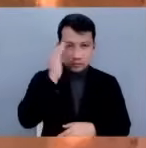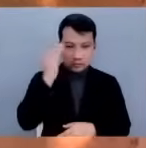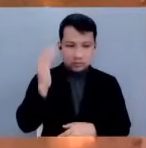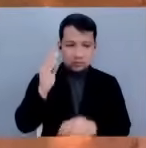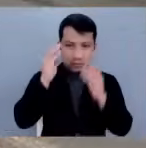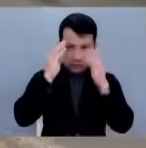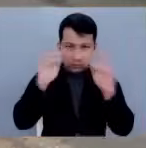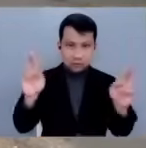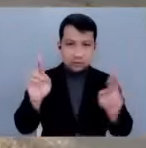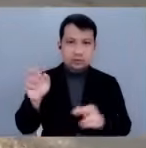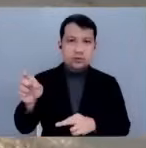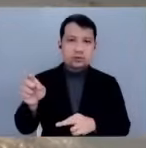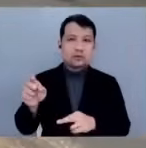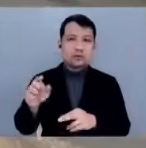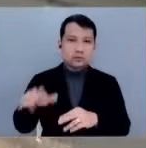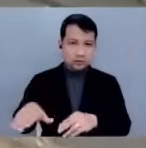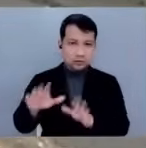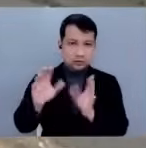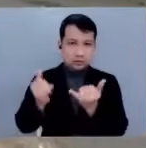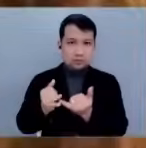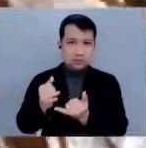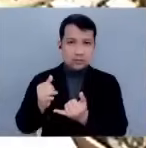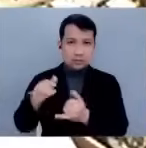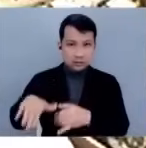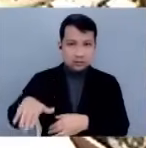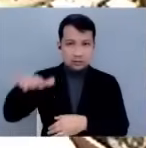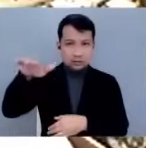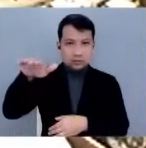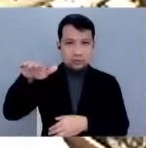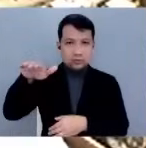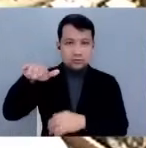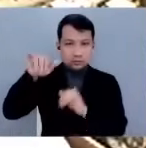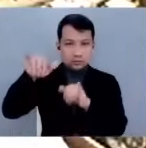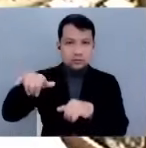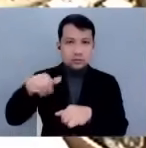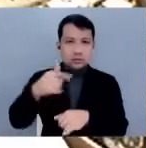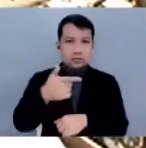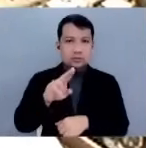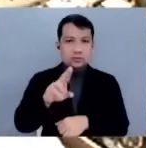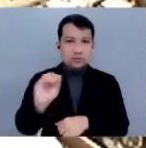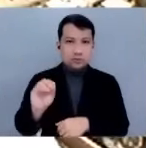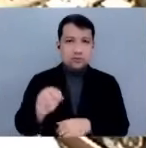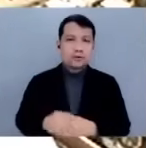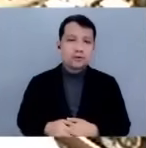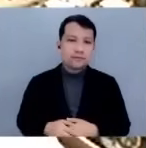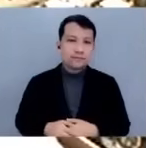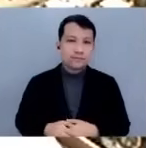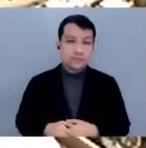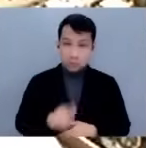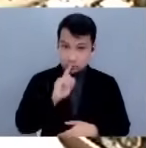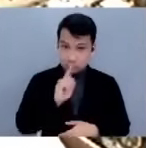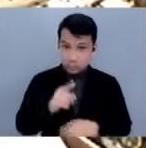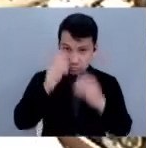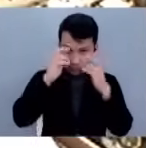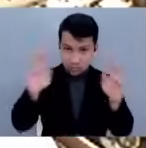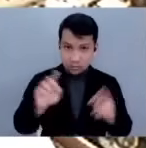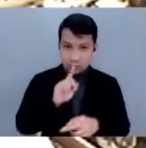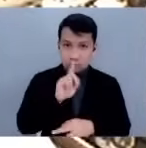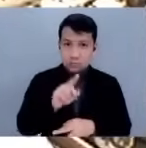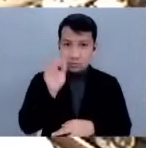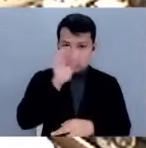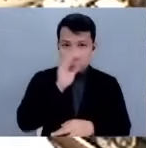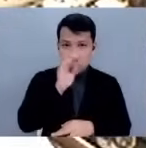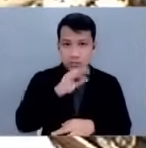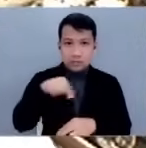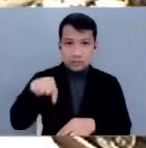Sa barangay nito lumaki at nakitira si Mayor Guo. Mayor, ang mayor po namin, tunay na Pilipino. Dito po siya